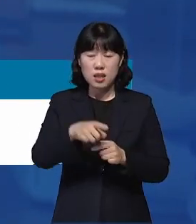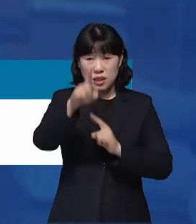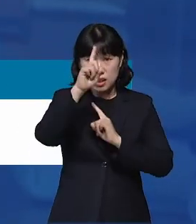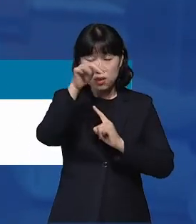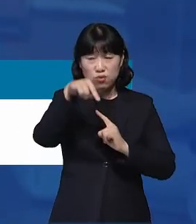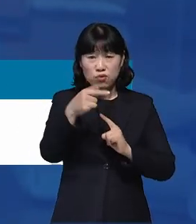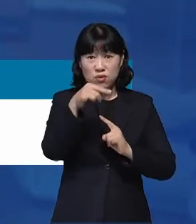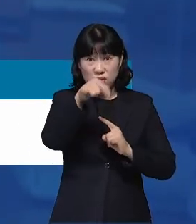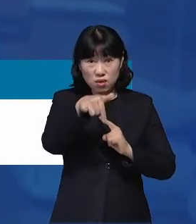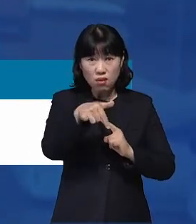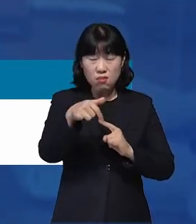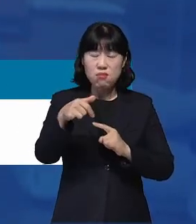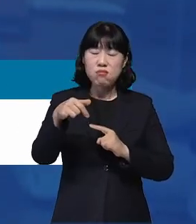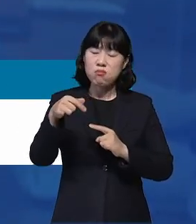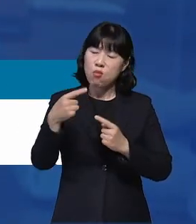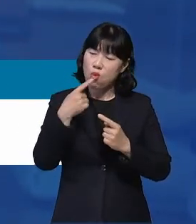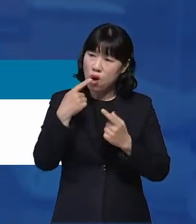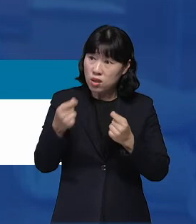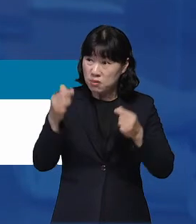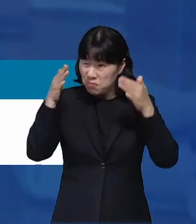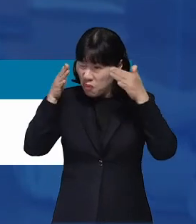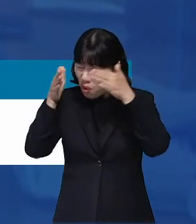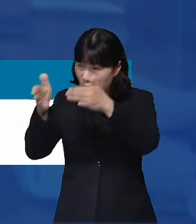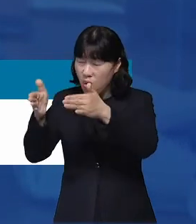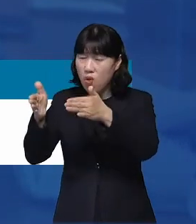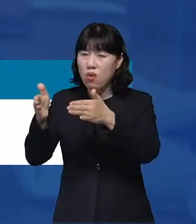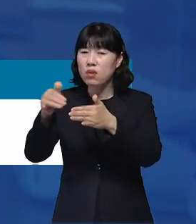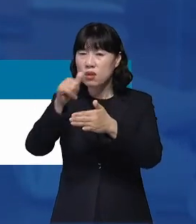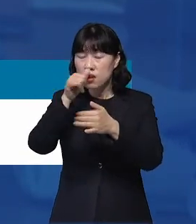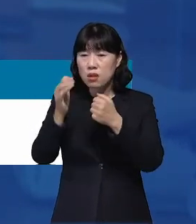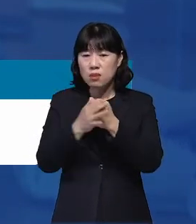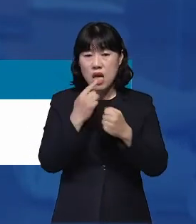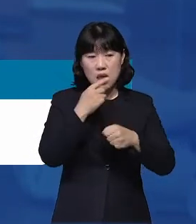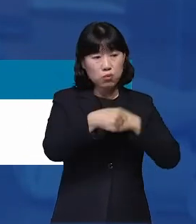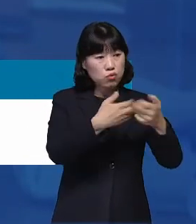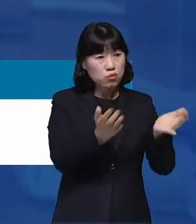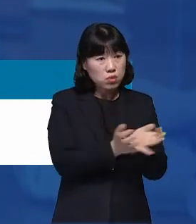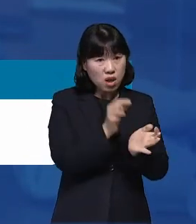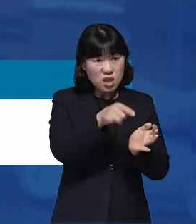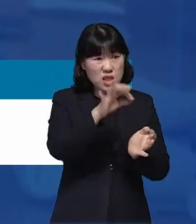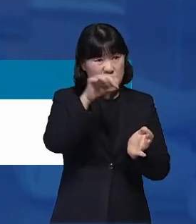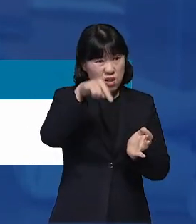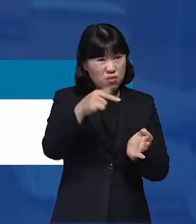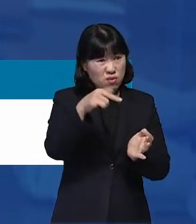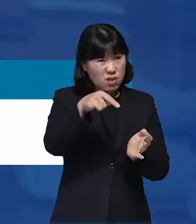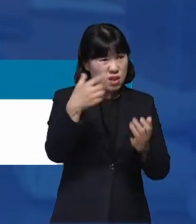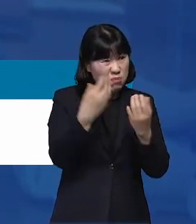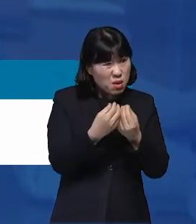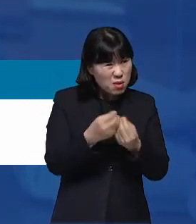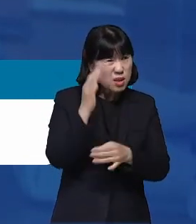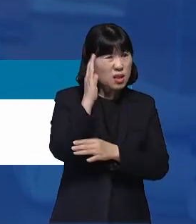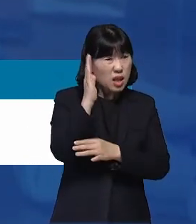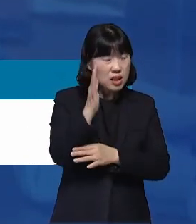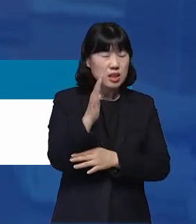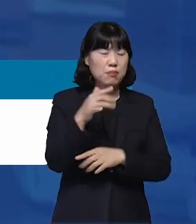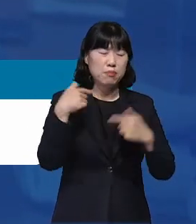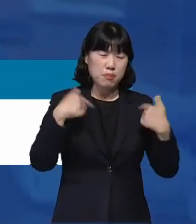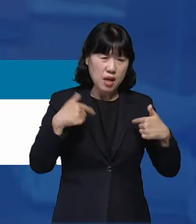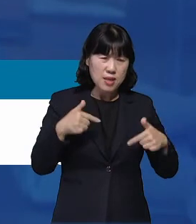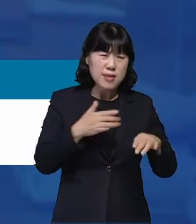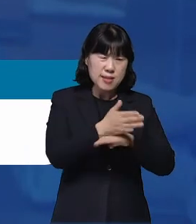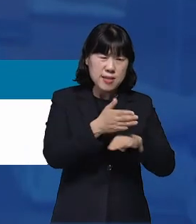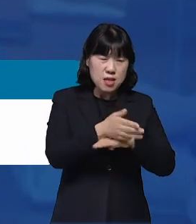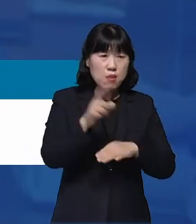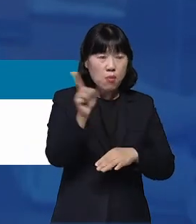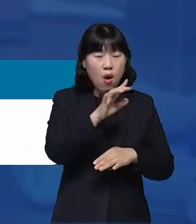돌풍이 선 속도를 품에서 다시 서니 거기가 있잖아요 그렇죠 그러면 민주당은 내일 이준성 얘기하면서 우린 2등 받지 못하는 겁니다 4 파동